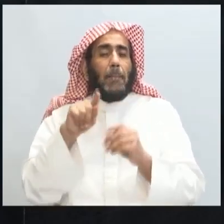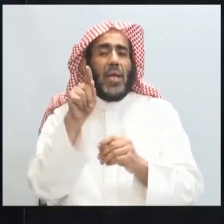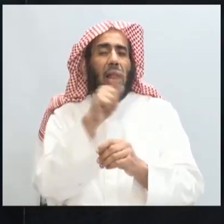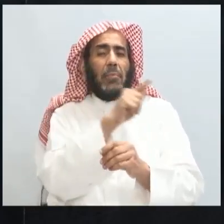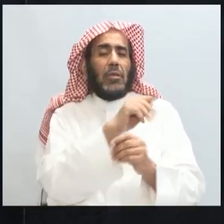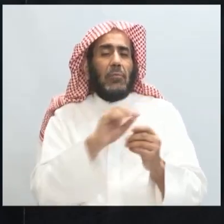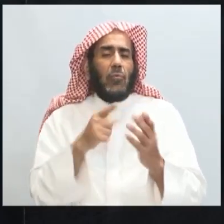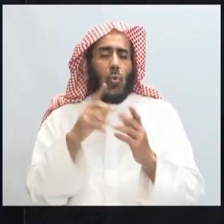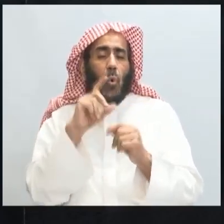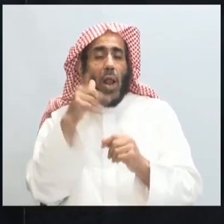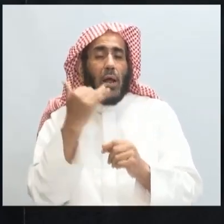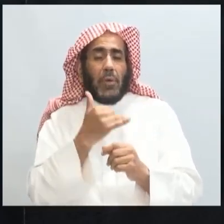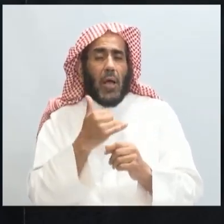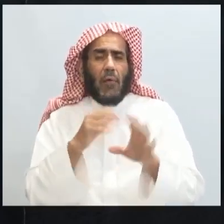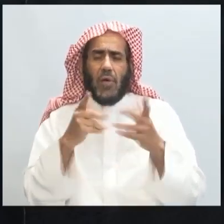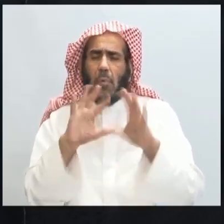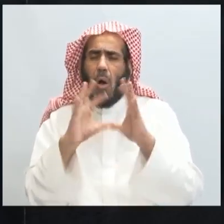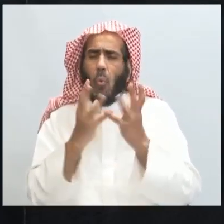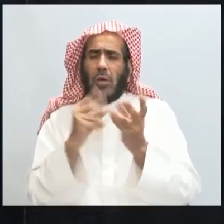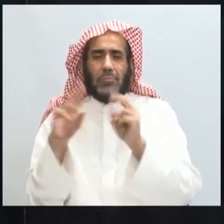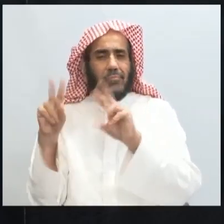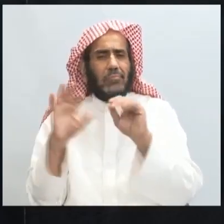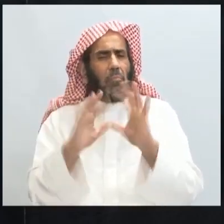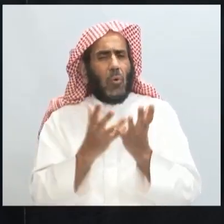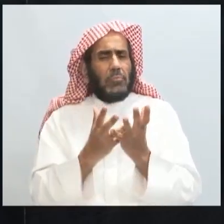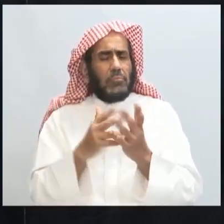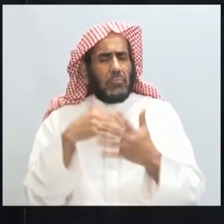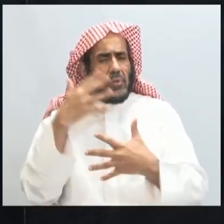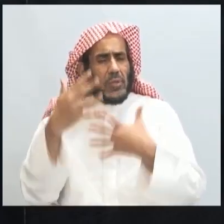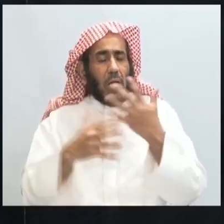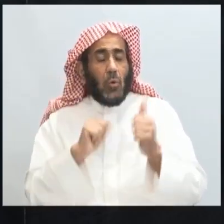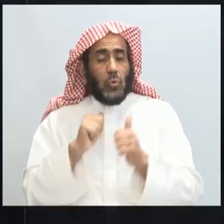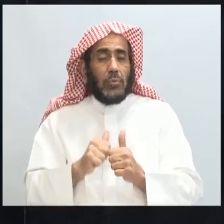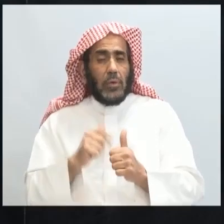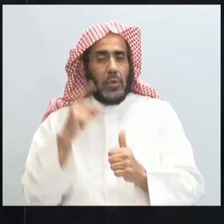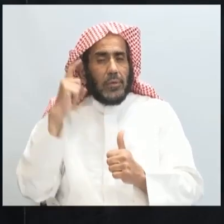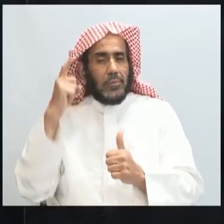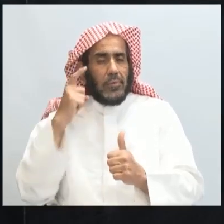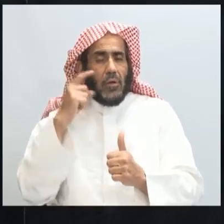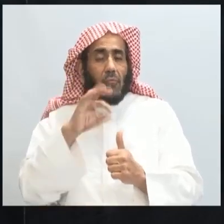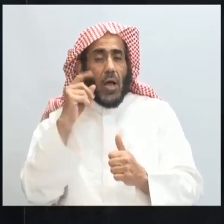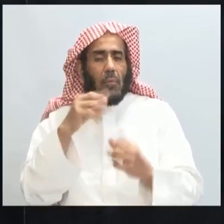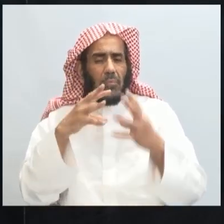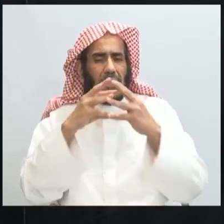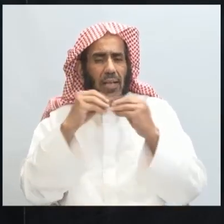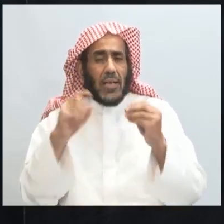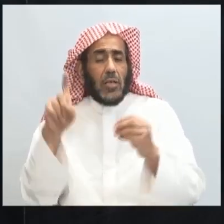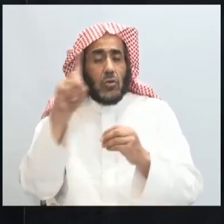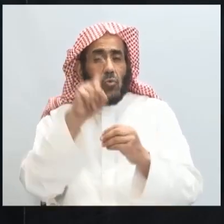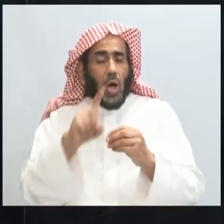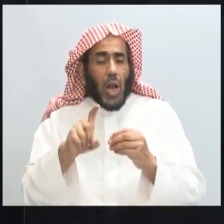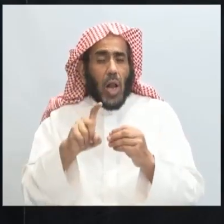الترقيم في لغتنا العربيه فما وجه الشبه بينهما حاولوا الطلاب وطالبات فهم وتحليل هذا السؤال